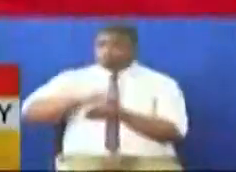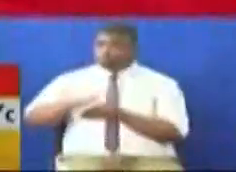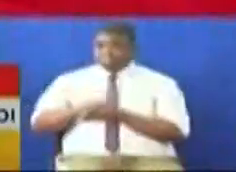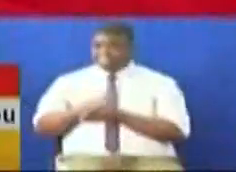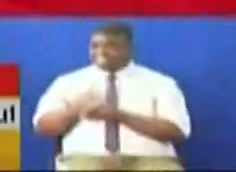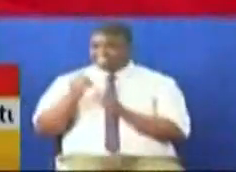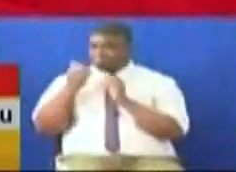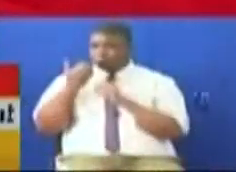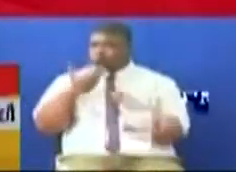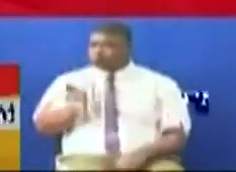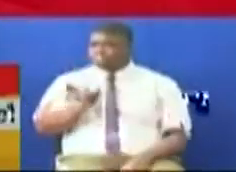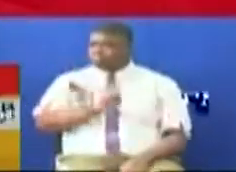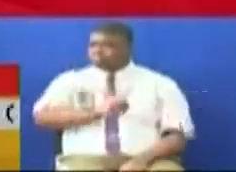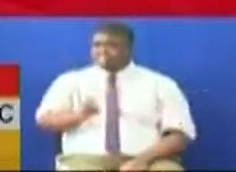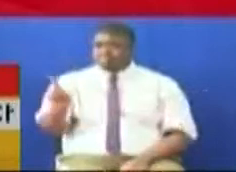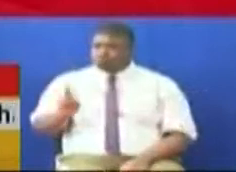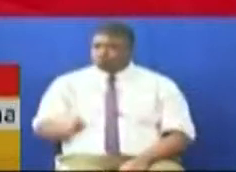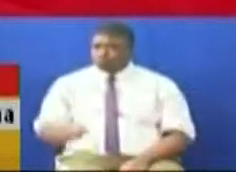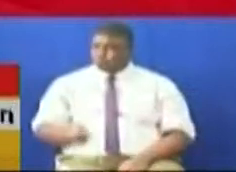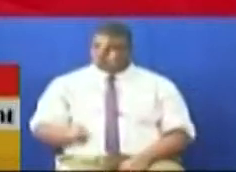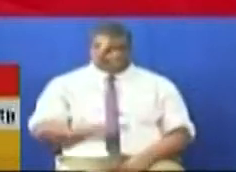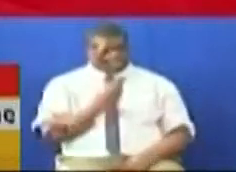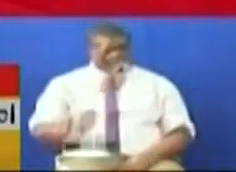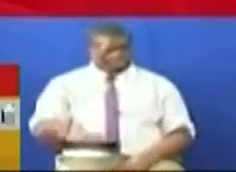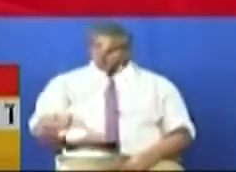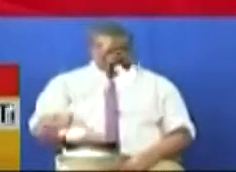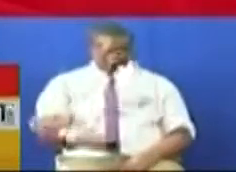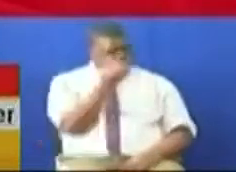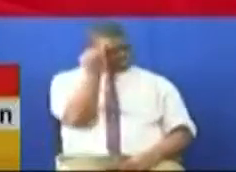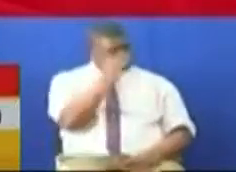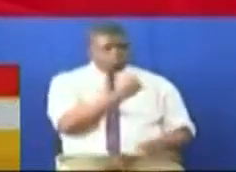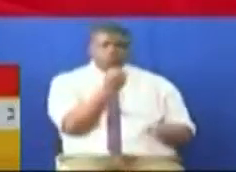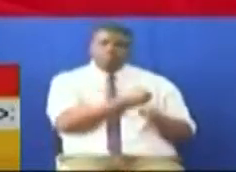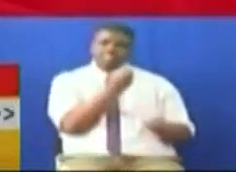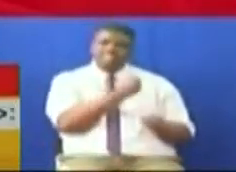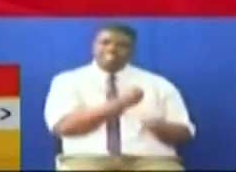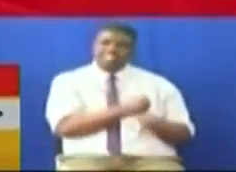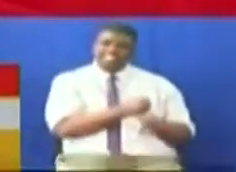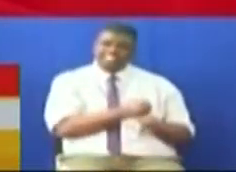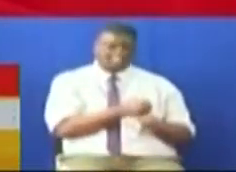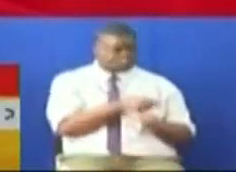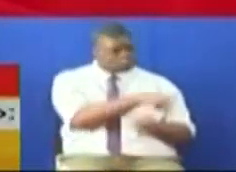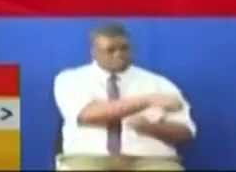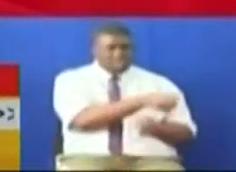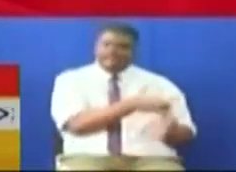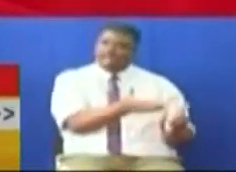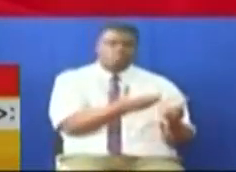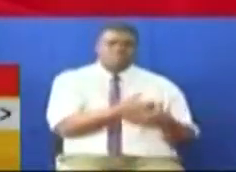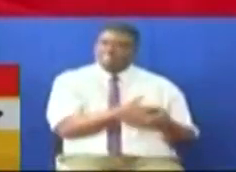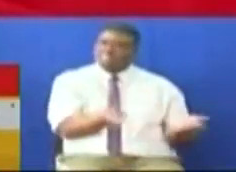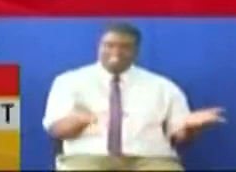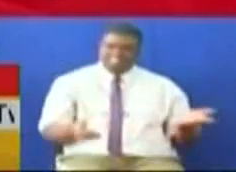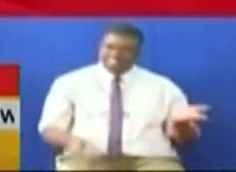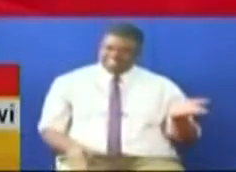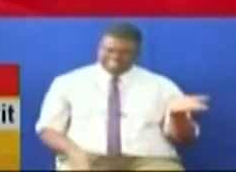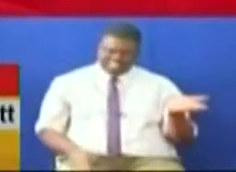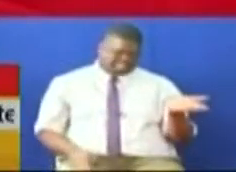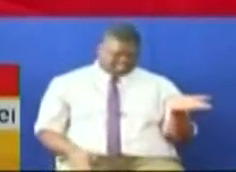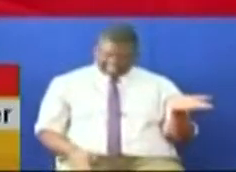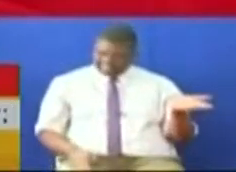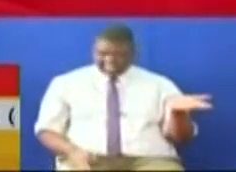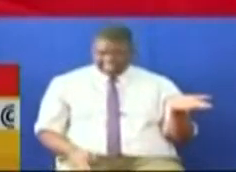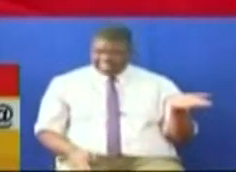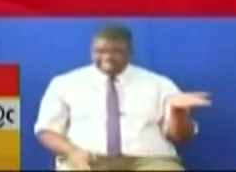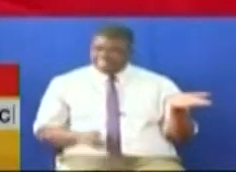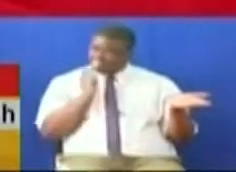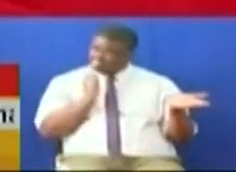ya lazima. Ametafutwa consultant wa kufanya kazi ambayo kimsingi ni kama haikuhitajika. Sasa hili jambo,